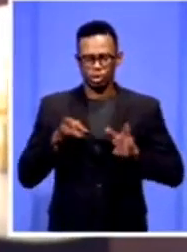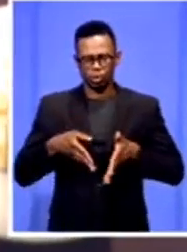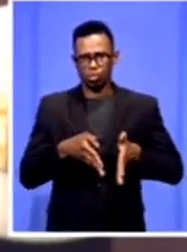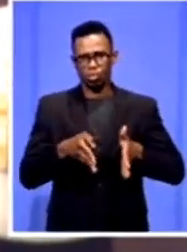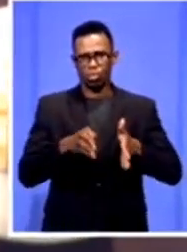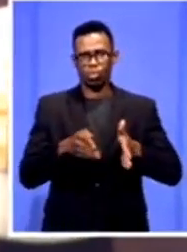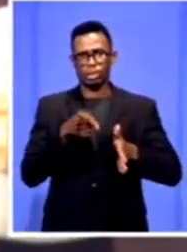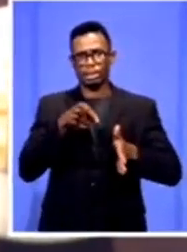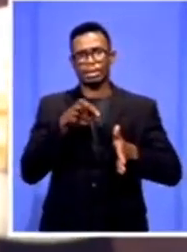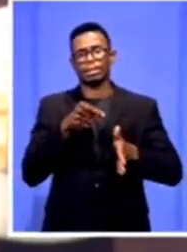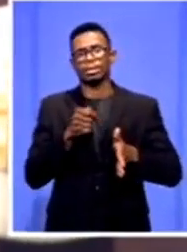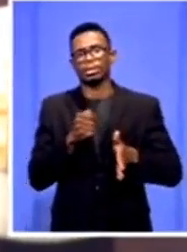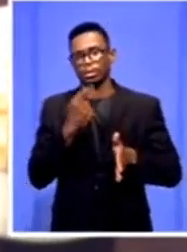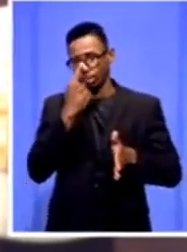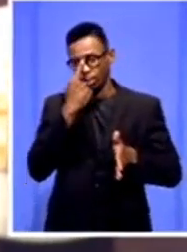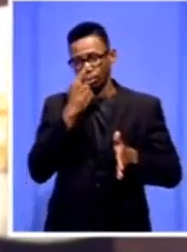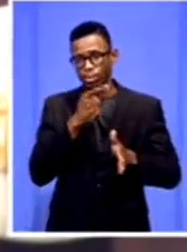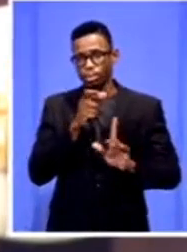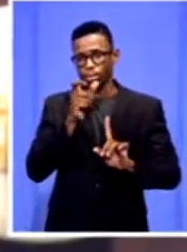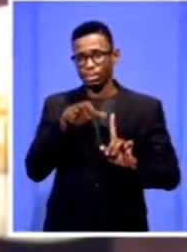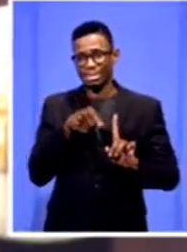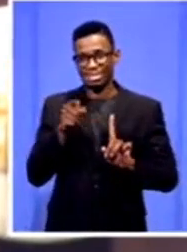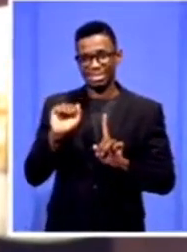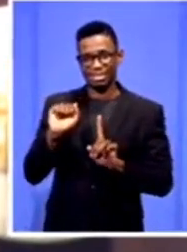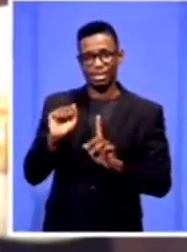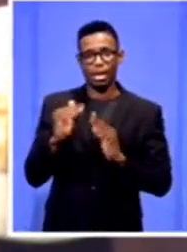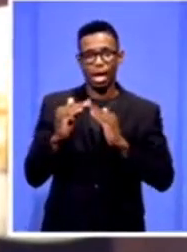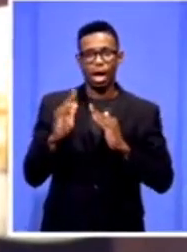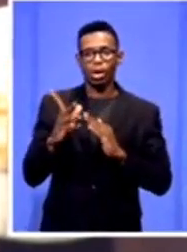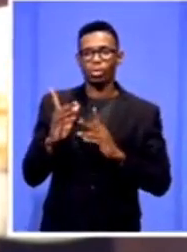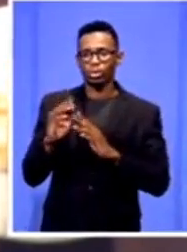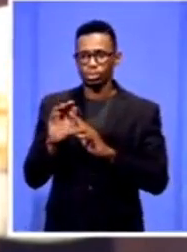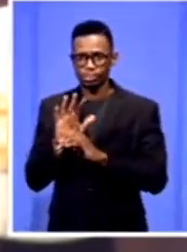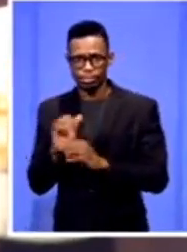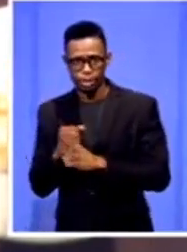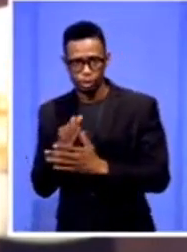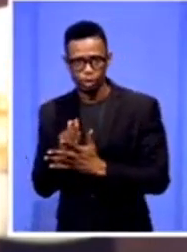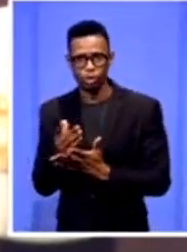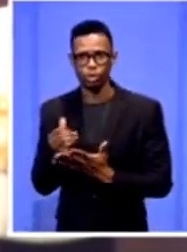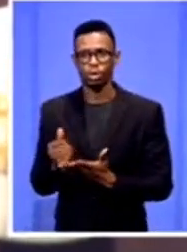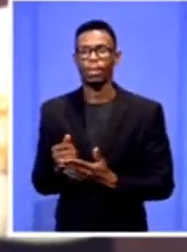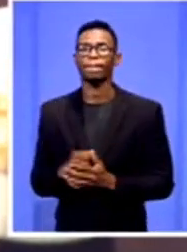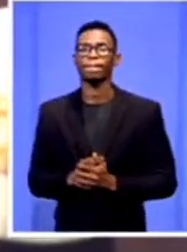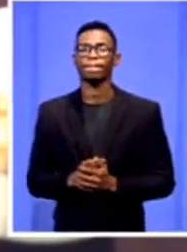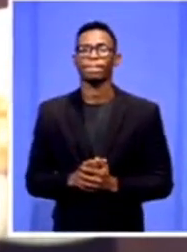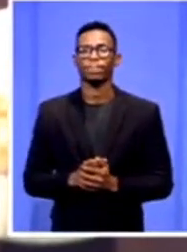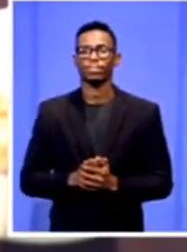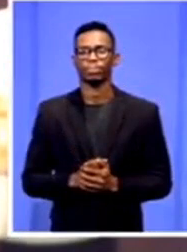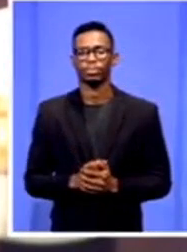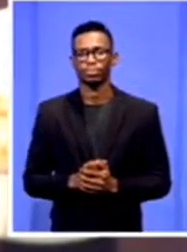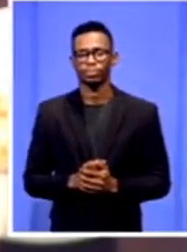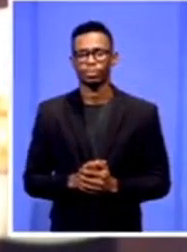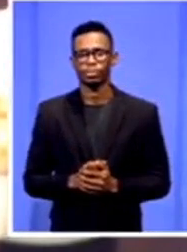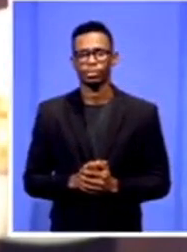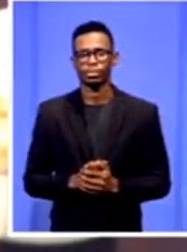Allen Rich moo re tla ya re o fitlha re bone go etsagala jwang. Phase 4 bana ga ba kgone go tshela gobane go